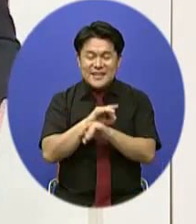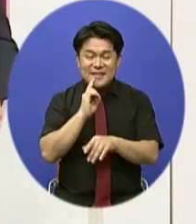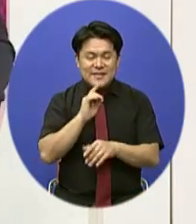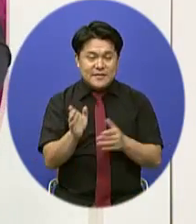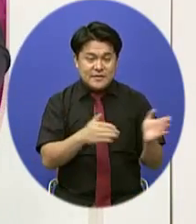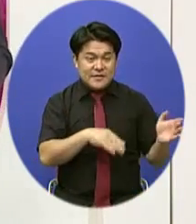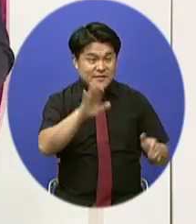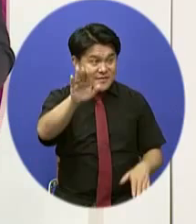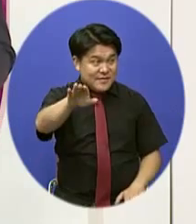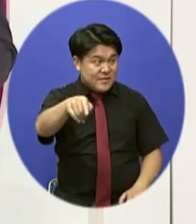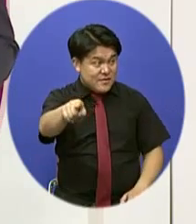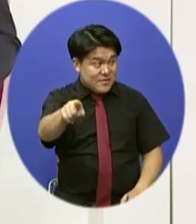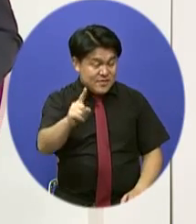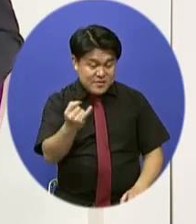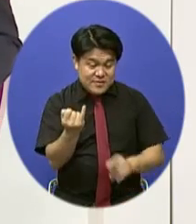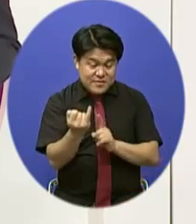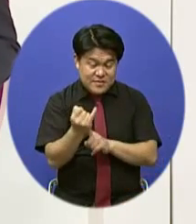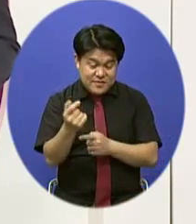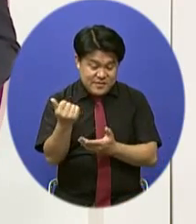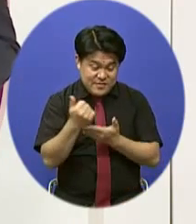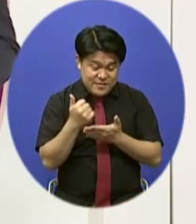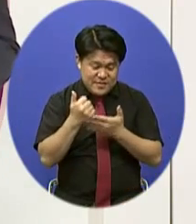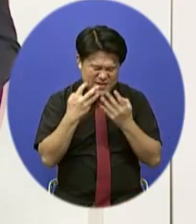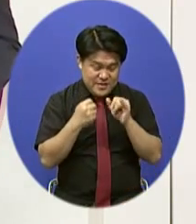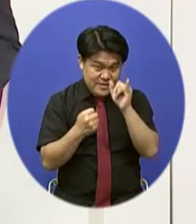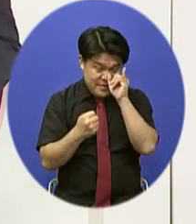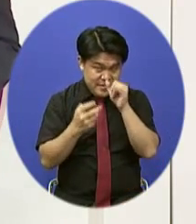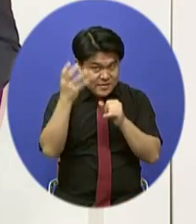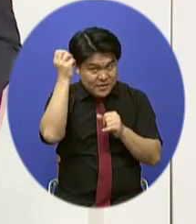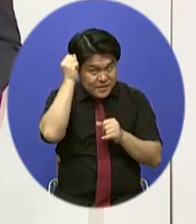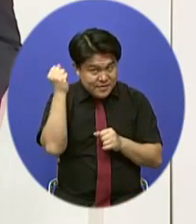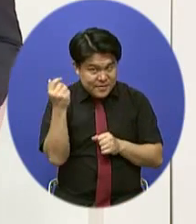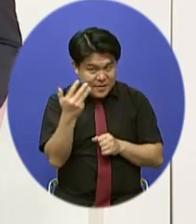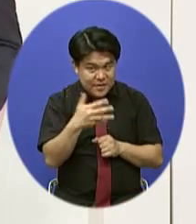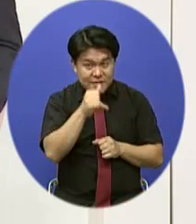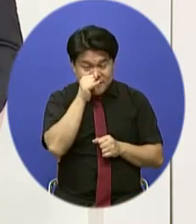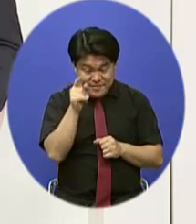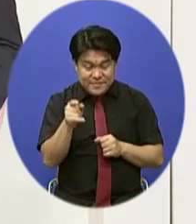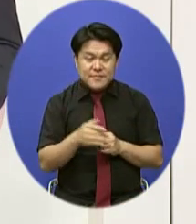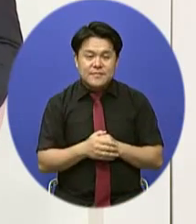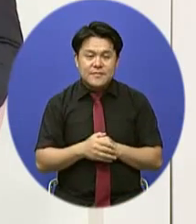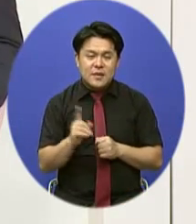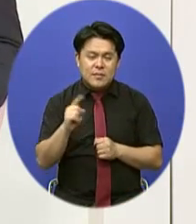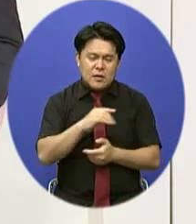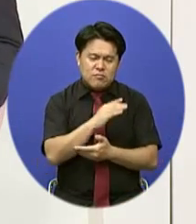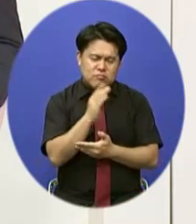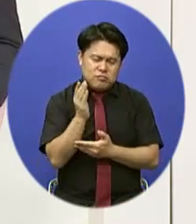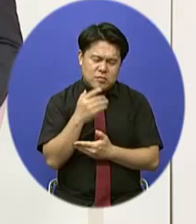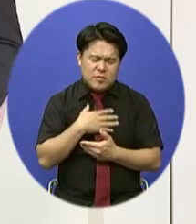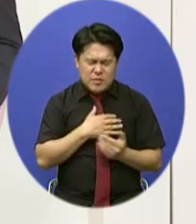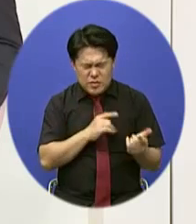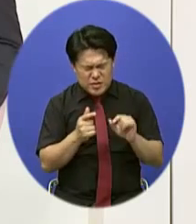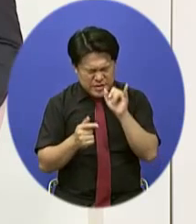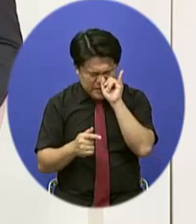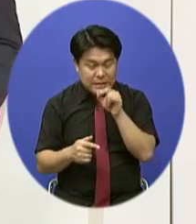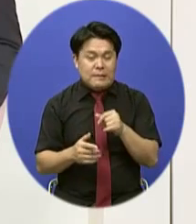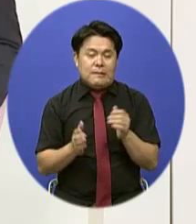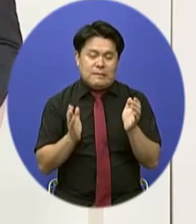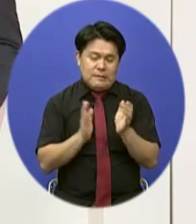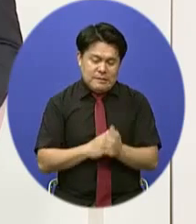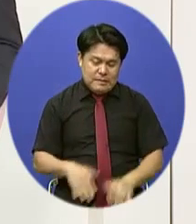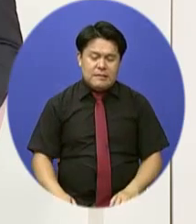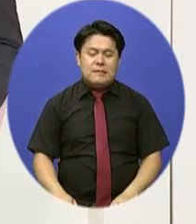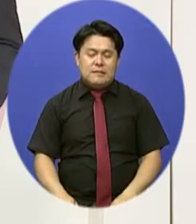우리 단골분 중에 이렇게 기억나는 분들이 계세요. 이렇게 사연이 이렇게 구구절절해서